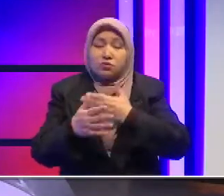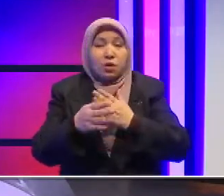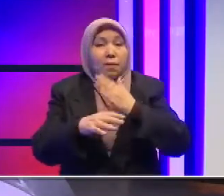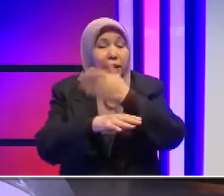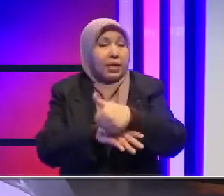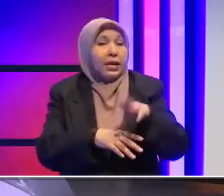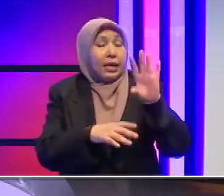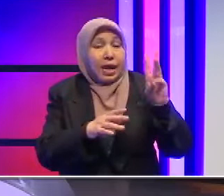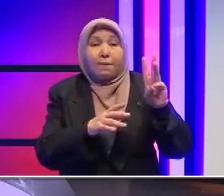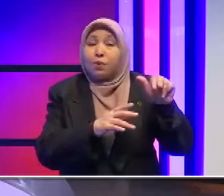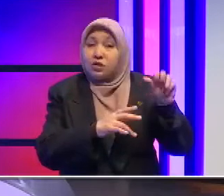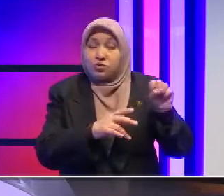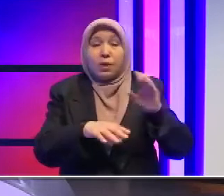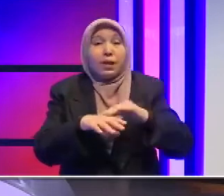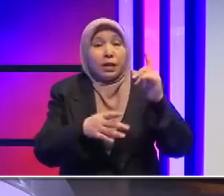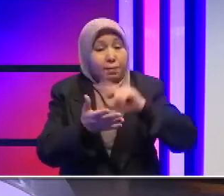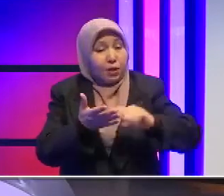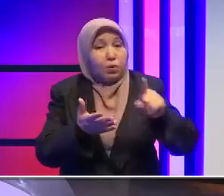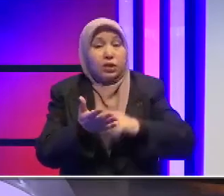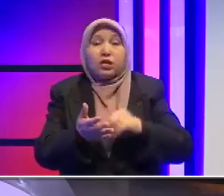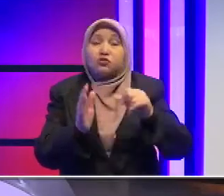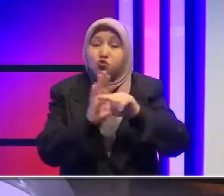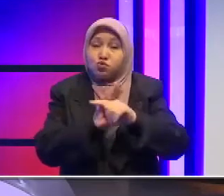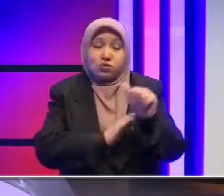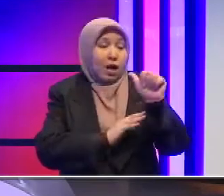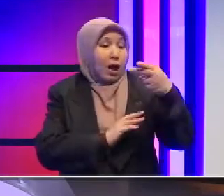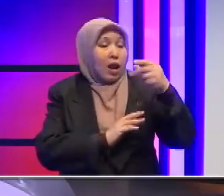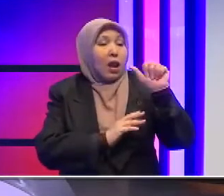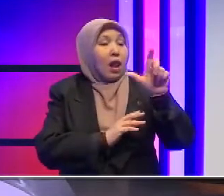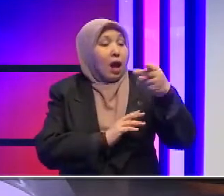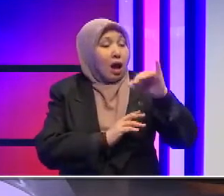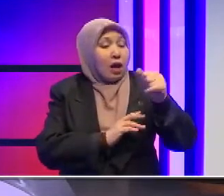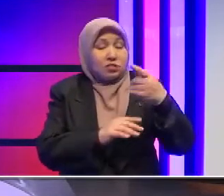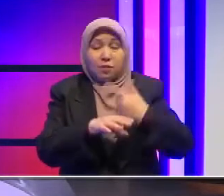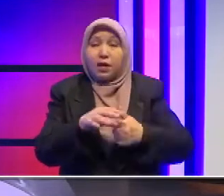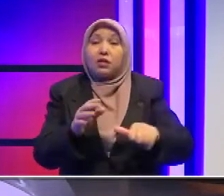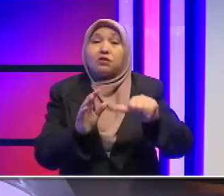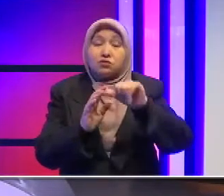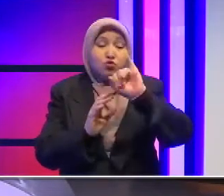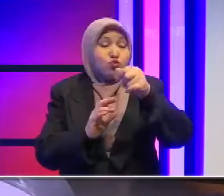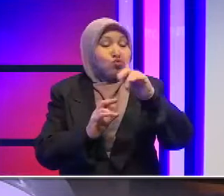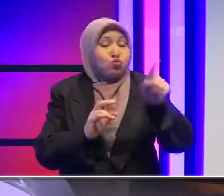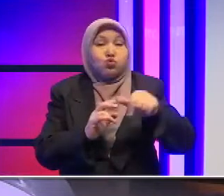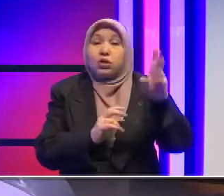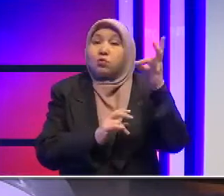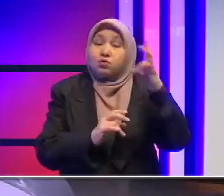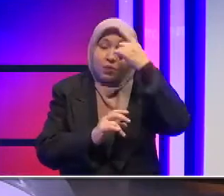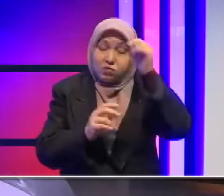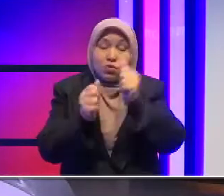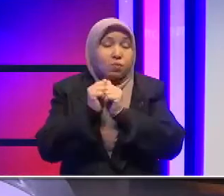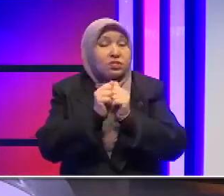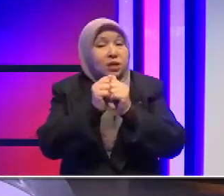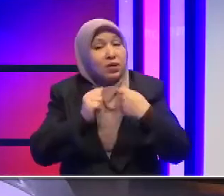6 halaman pada minggu ini ya, daripada surah Al-Hajj, surah yang ke-22 pada juz yang ke-17 untuk sama-sama